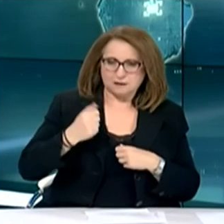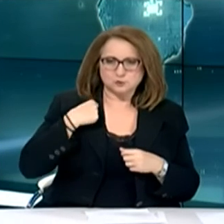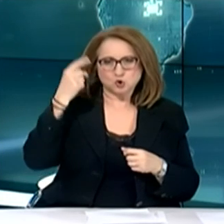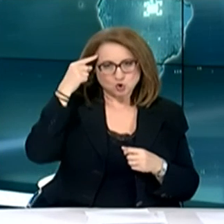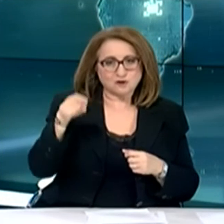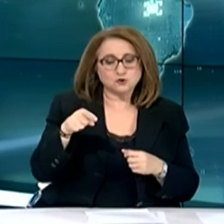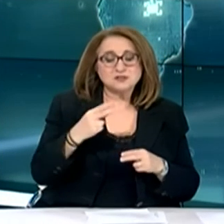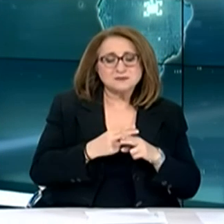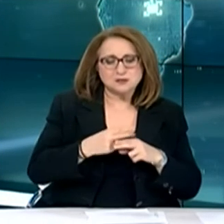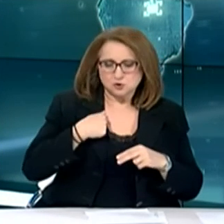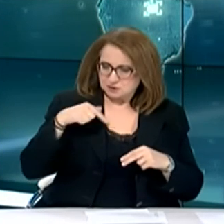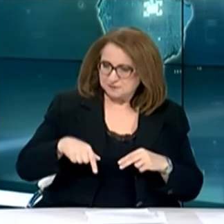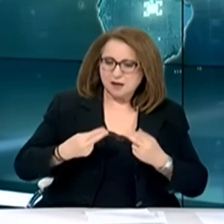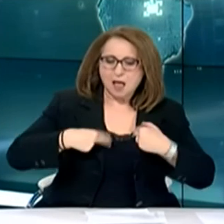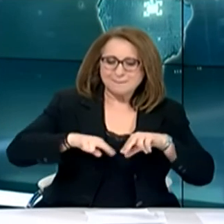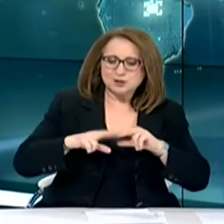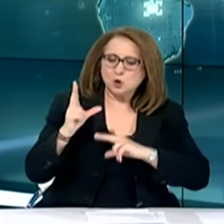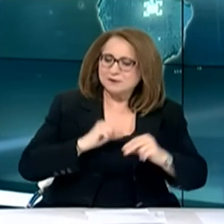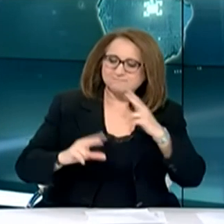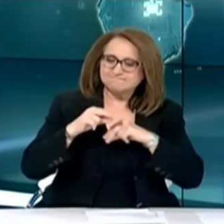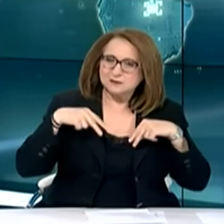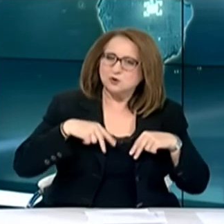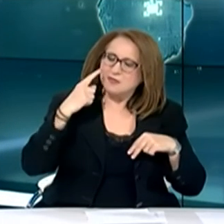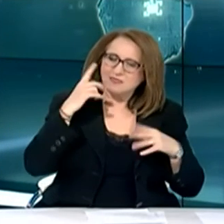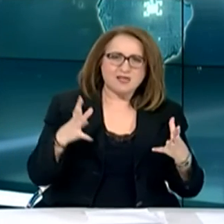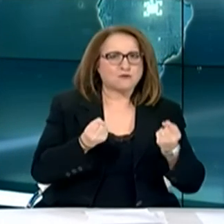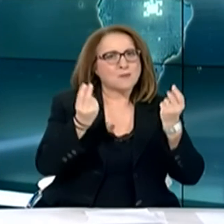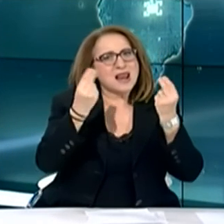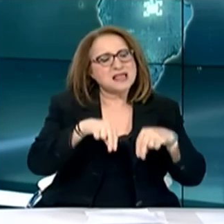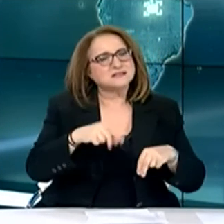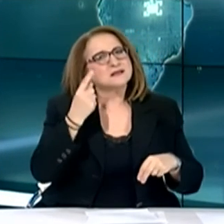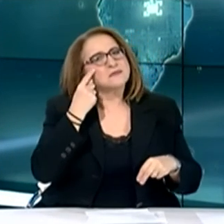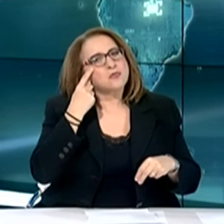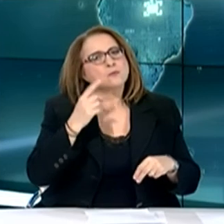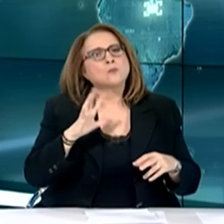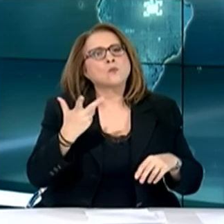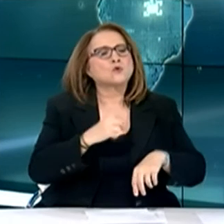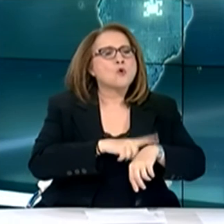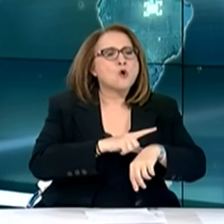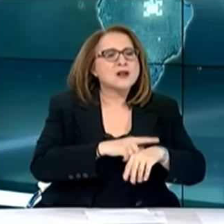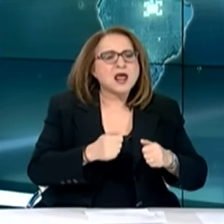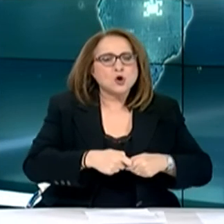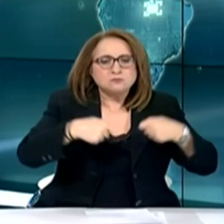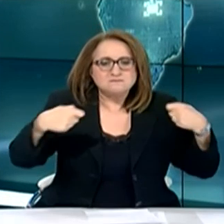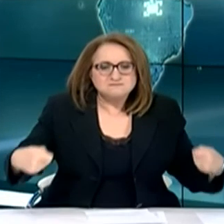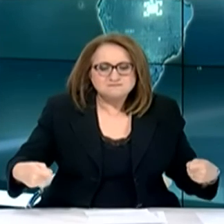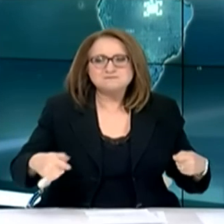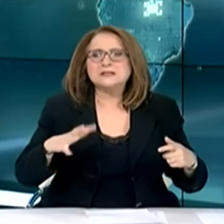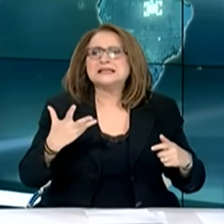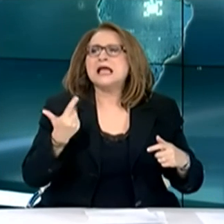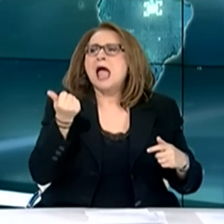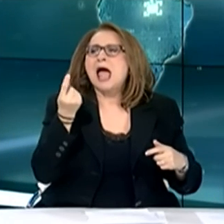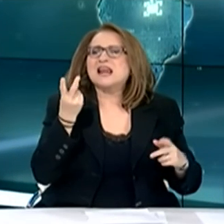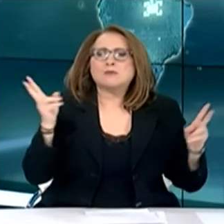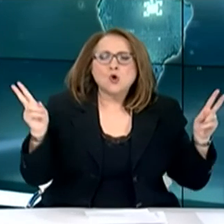και με ανθρώπους εδώ στο Υπουργείο. Θα δούμε ποια είναι η λύση. Ίσως να είναι μια λύση ενός διευρυσμένου ωραρίου ή κάτι παρόμοιο. Θα δούμε. Δεν